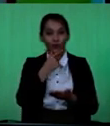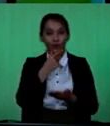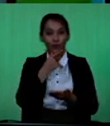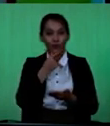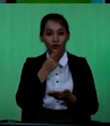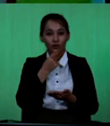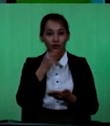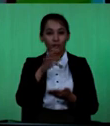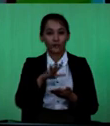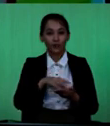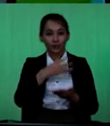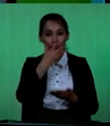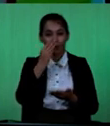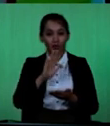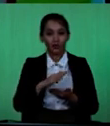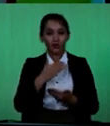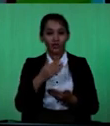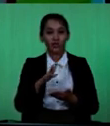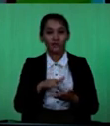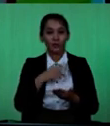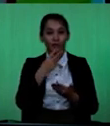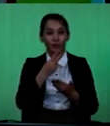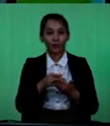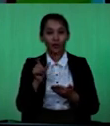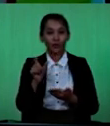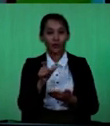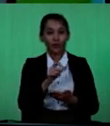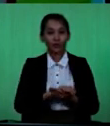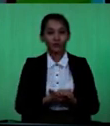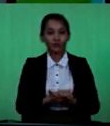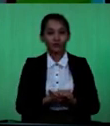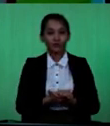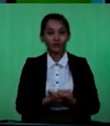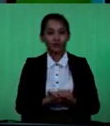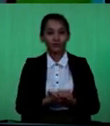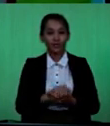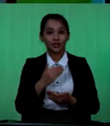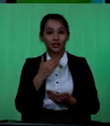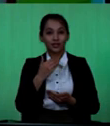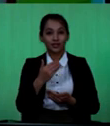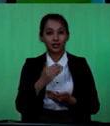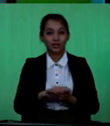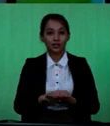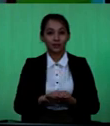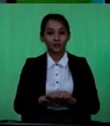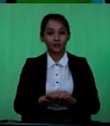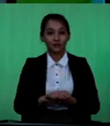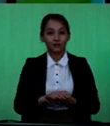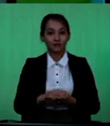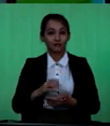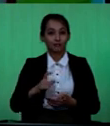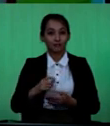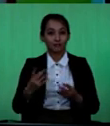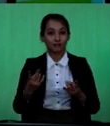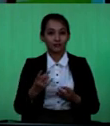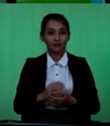va chiroyli yozing. Sizni daftaringizni ko'rgan odam bu bolaning yozuvlari bir ham chiroyli ekan, desin.